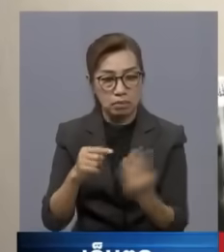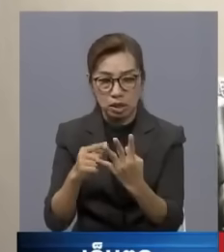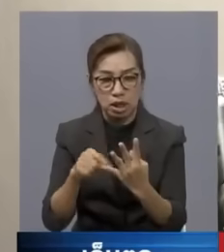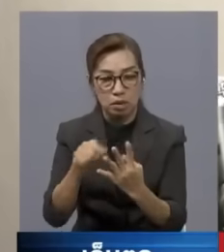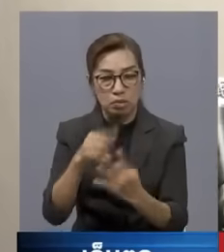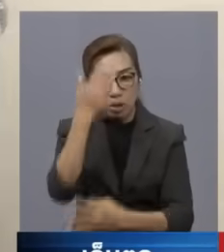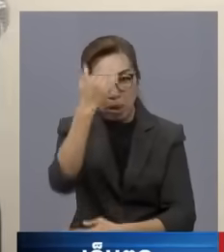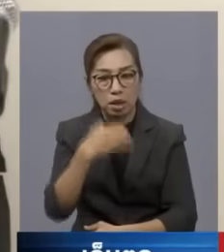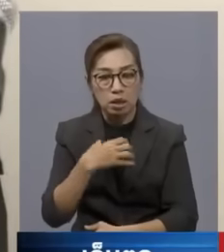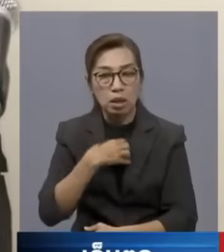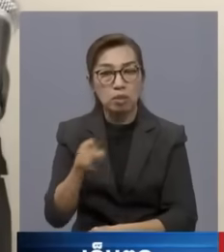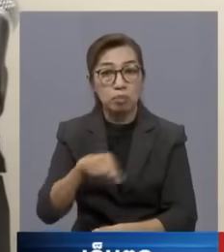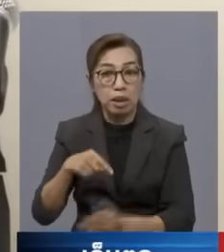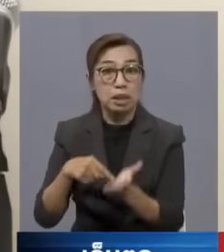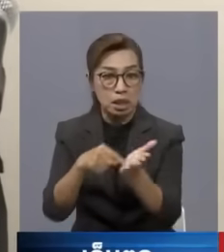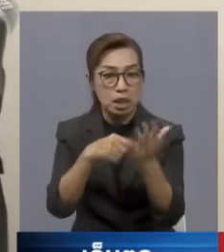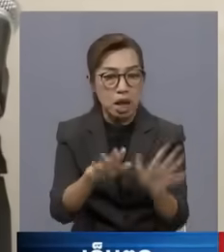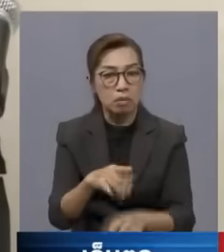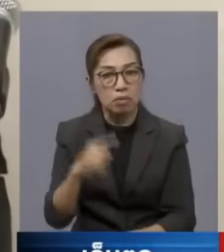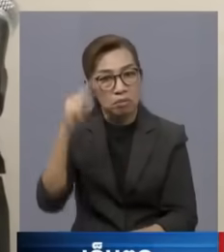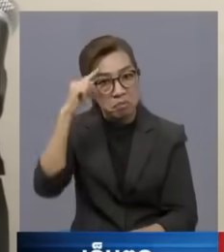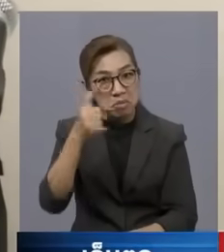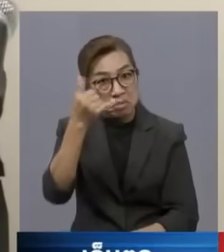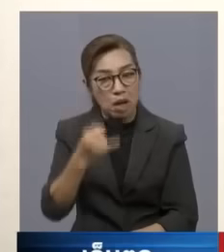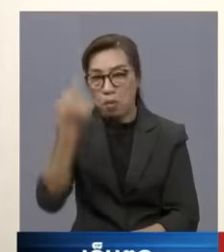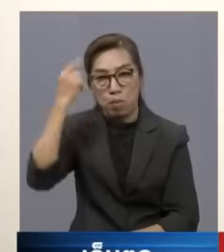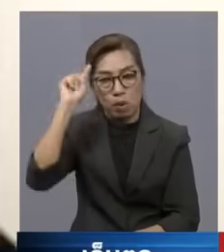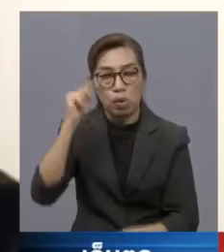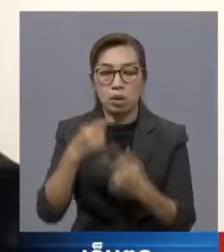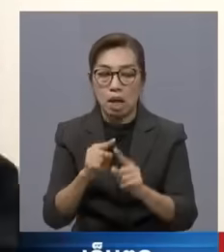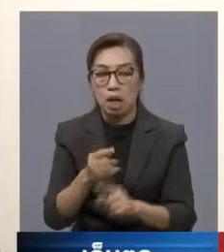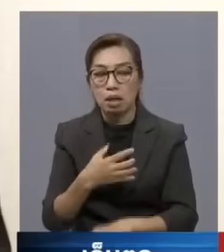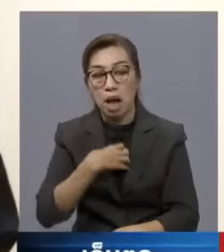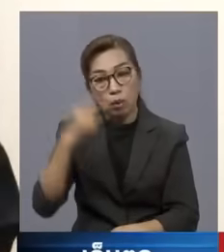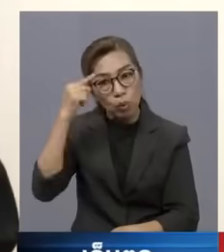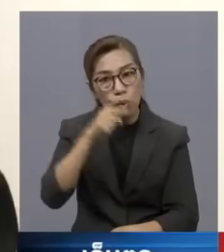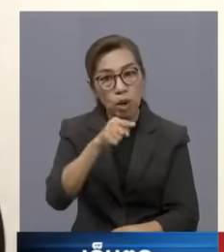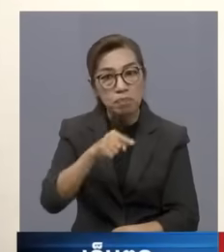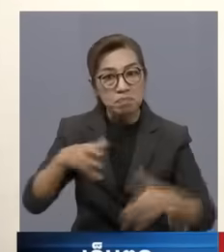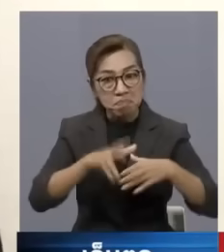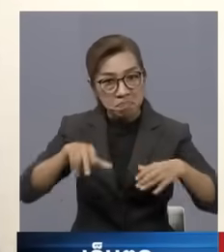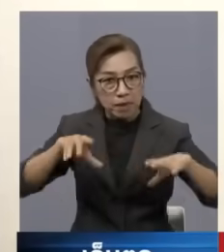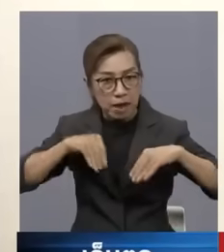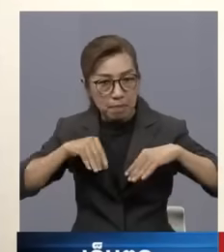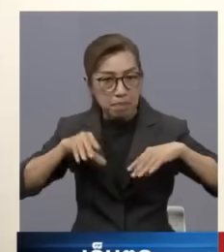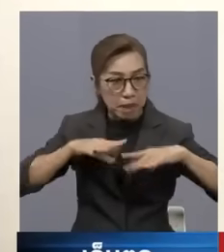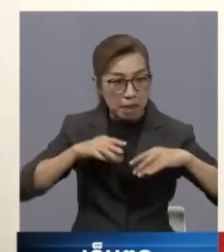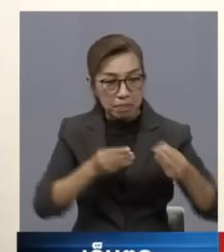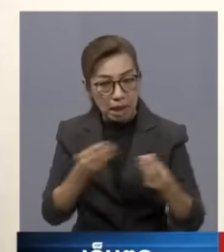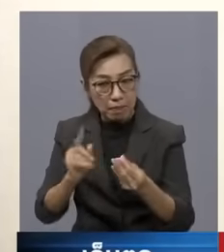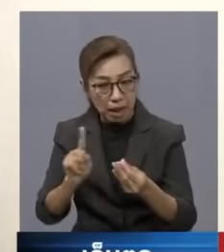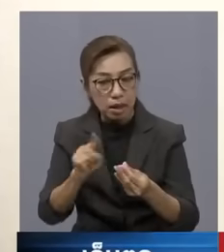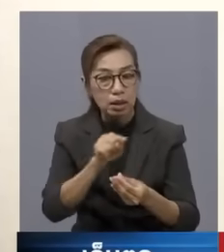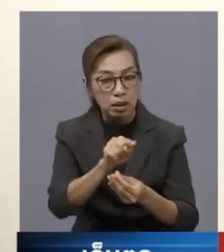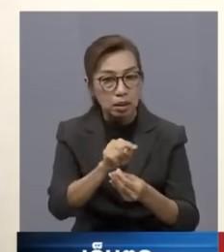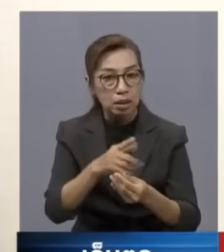รู้นะฮะไปยื่นข้อเสนอไปแม้จะเป็นเรื่องยากพอสมควรเนี่ยแต่ต้องการจะวัดใจนายใหญ่ว่าจะยอมให้และมีข้อแลก